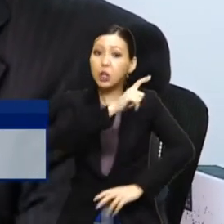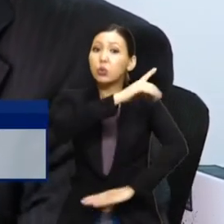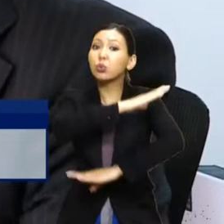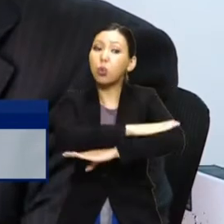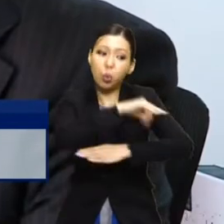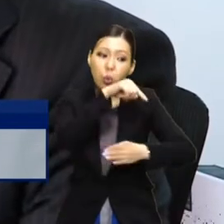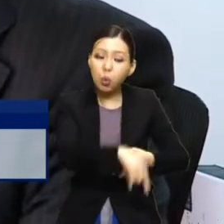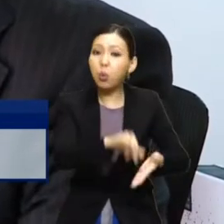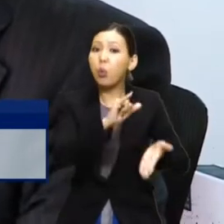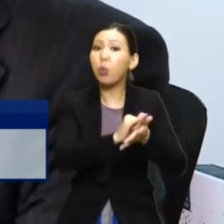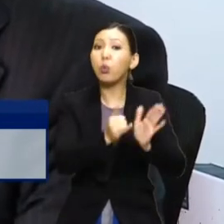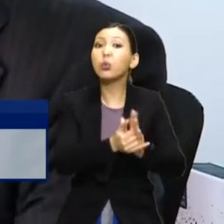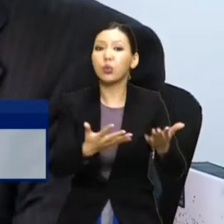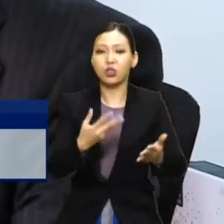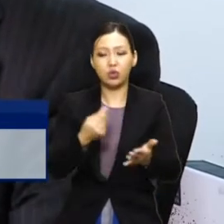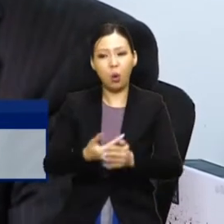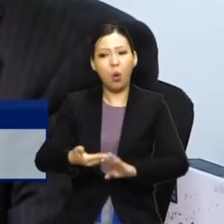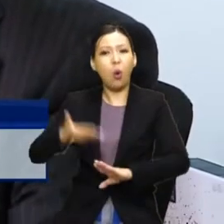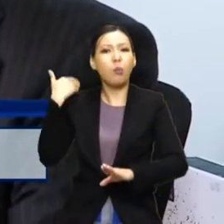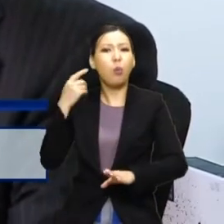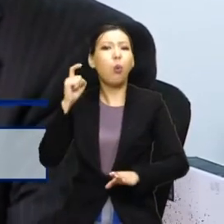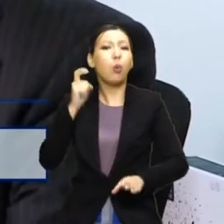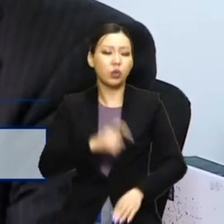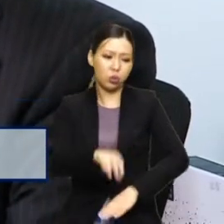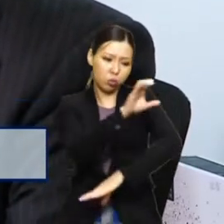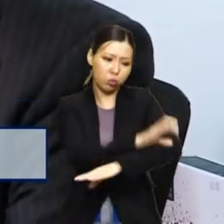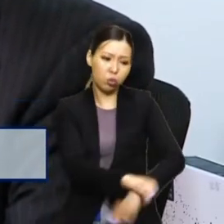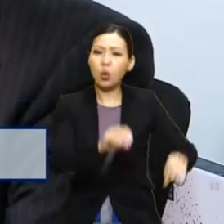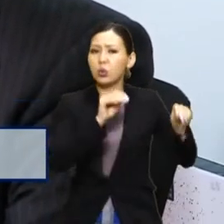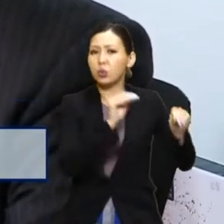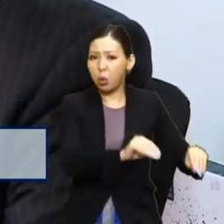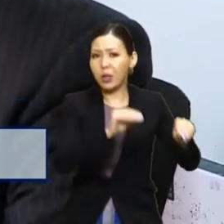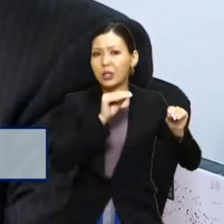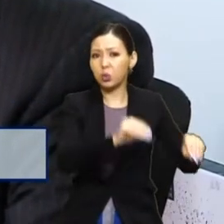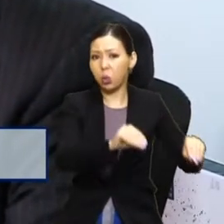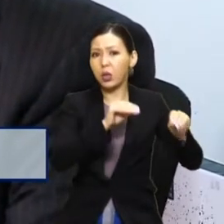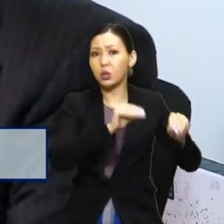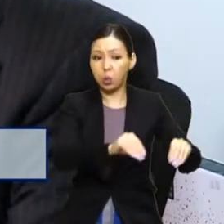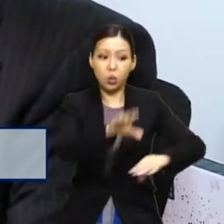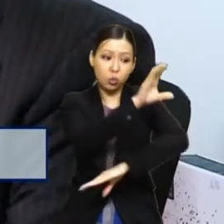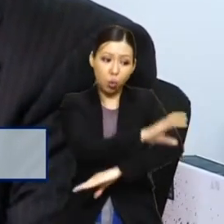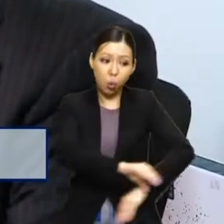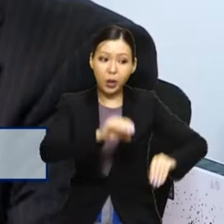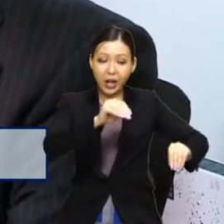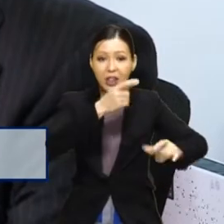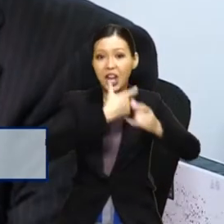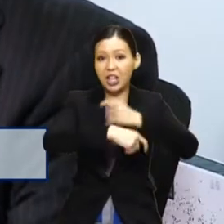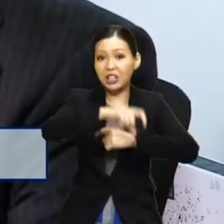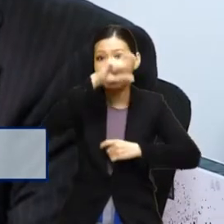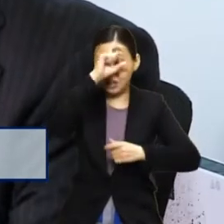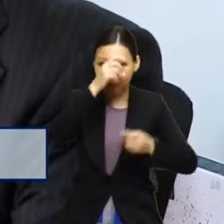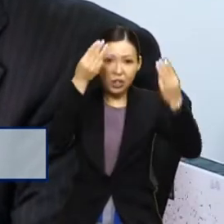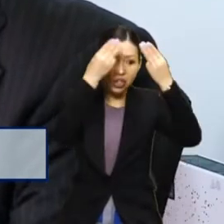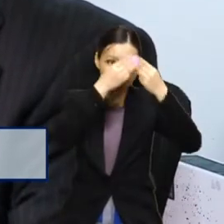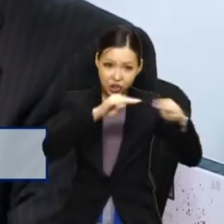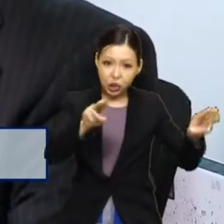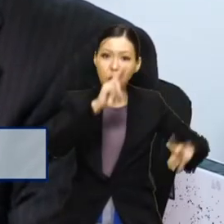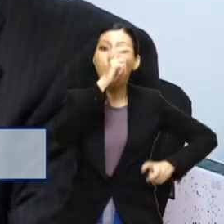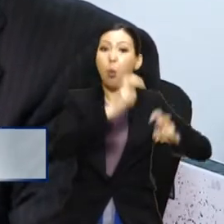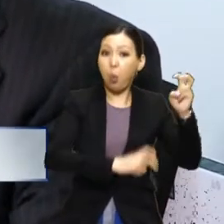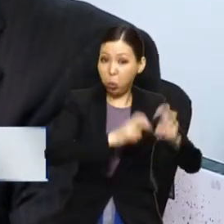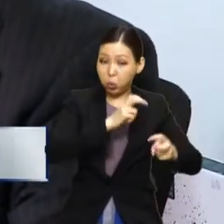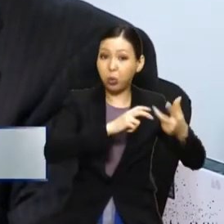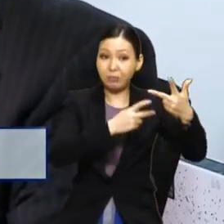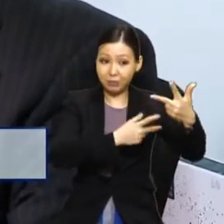ерөөсөн хуучин бол сургалт судалгаа яваа сургалтын нийтгээ үйл төрлийн харилцаа гэжсэн бол одоо